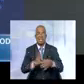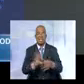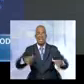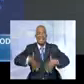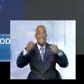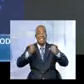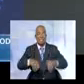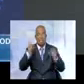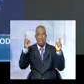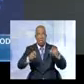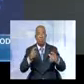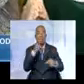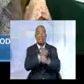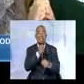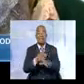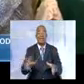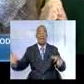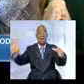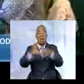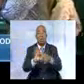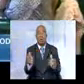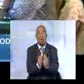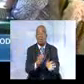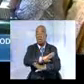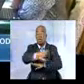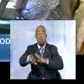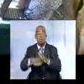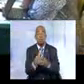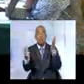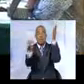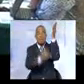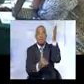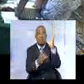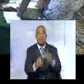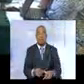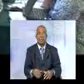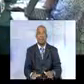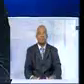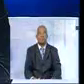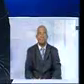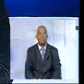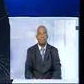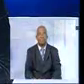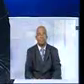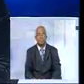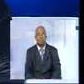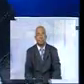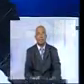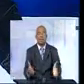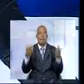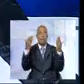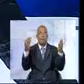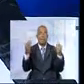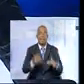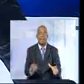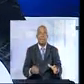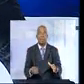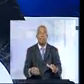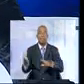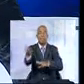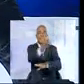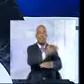épidémies de méningite, de fièvre jaune, de rougeole et de choléra en Afrique. Opération de collecte de